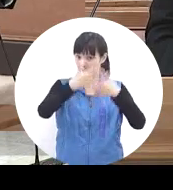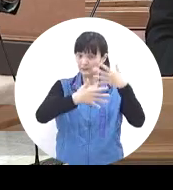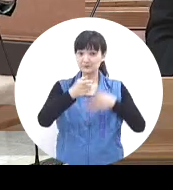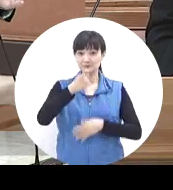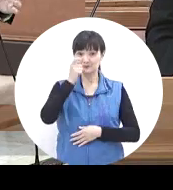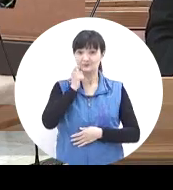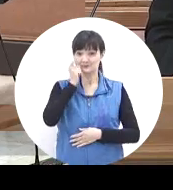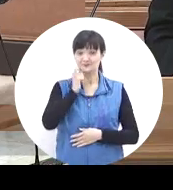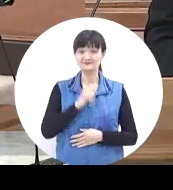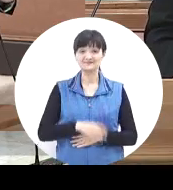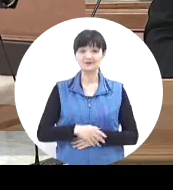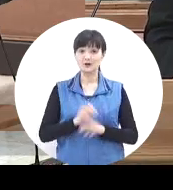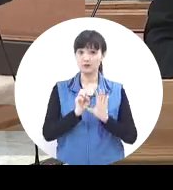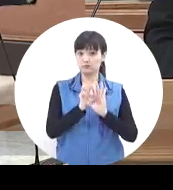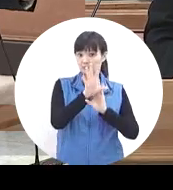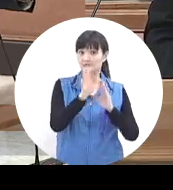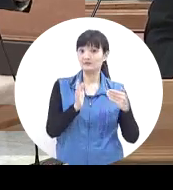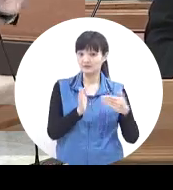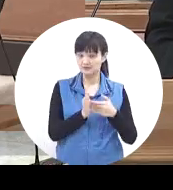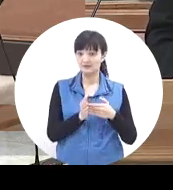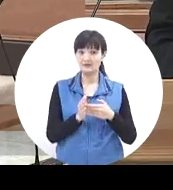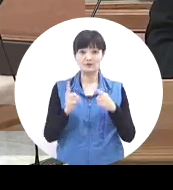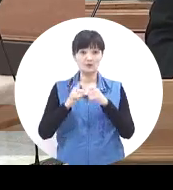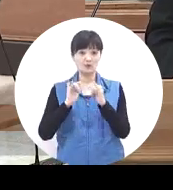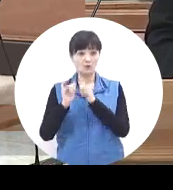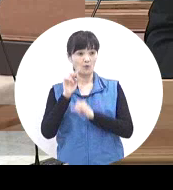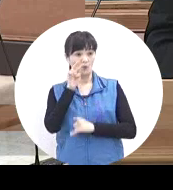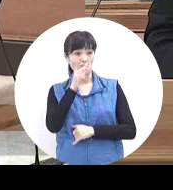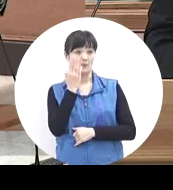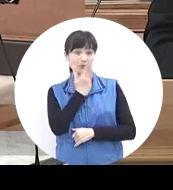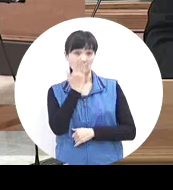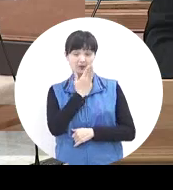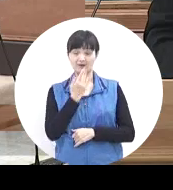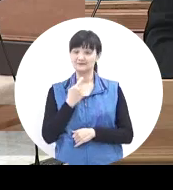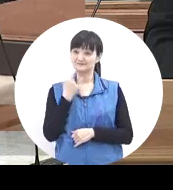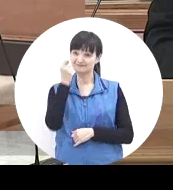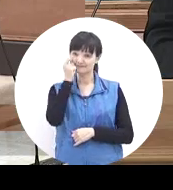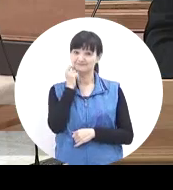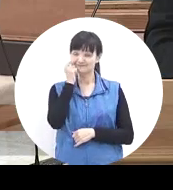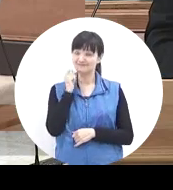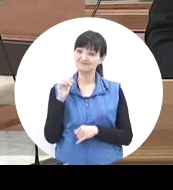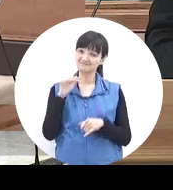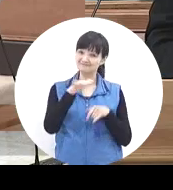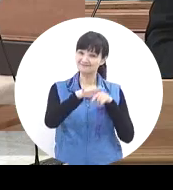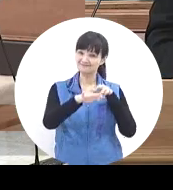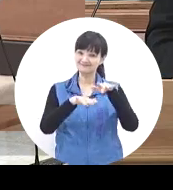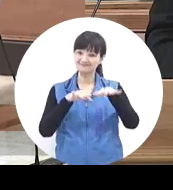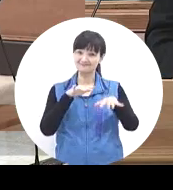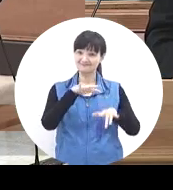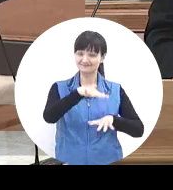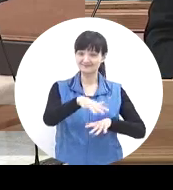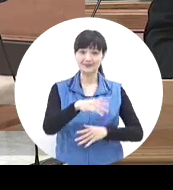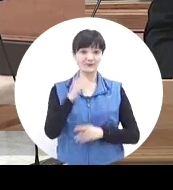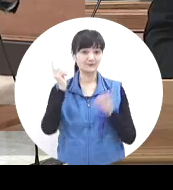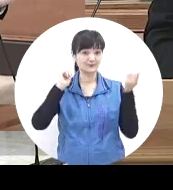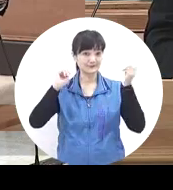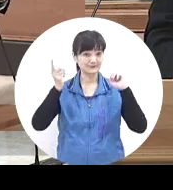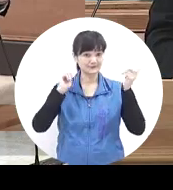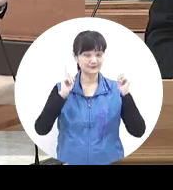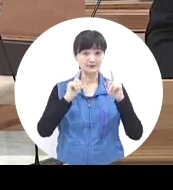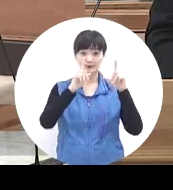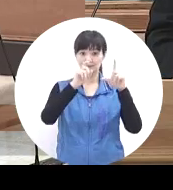电影之后来淡水玩，或是这个游憩，或是呢看到这个电影的景色来这边呢拍